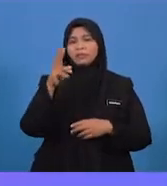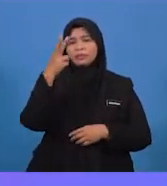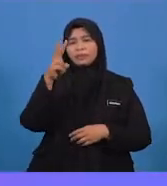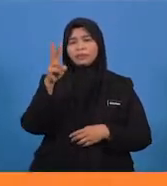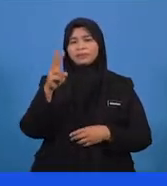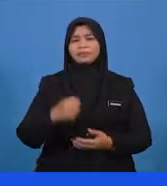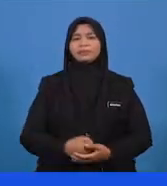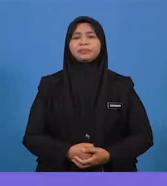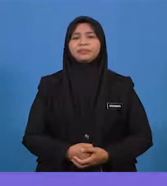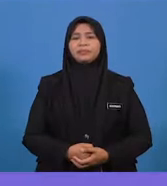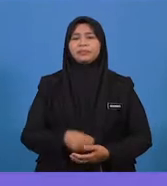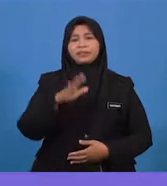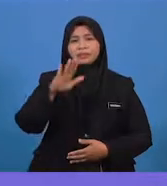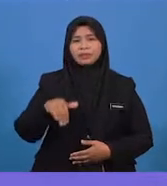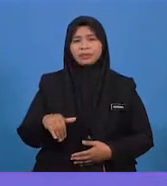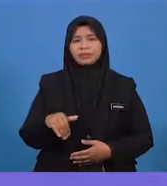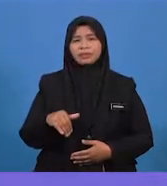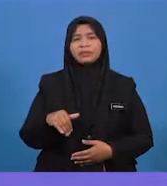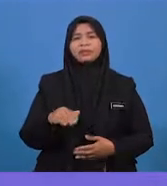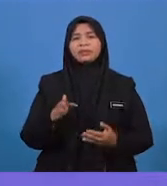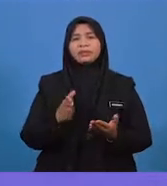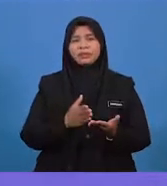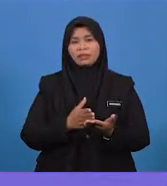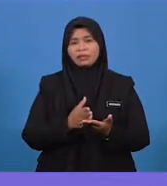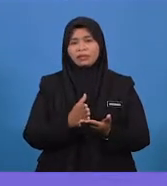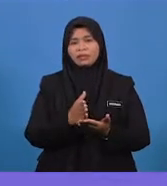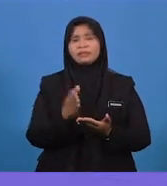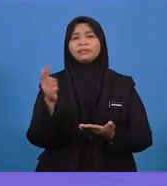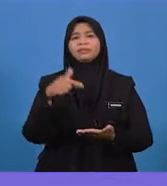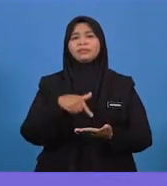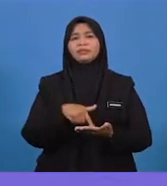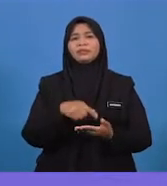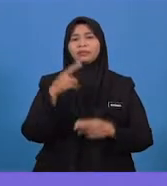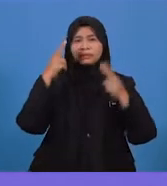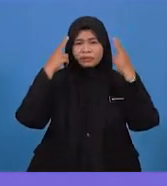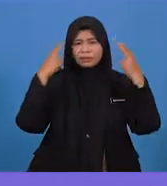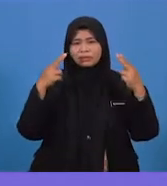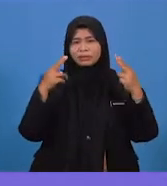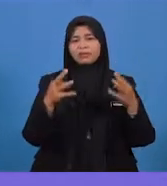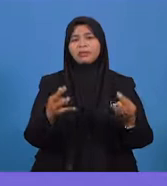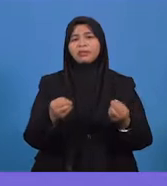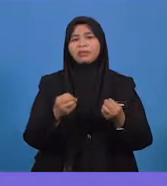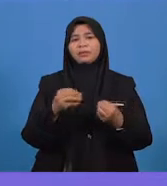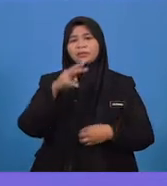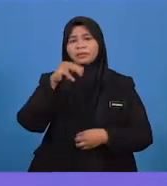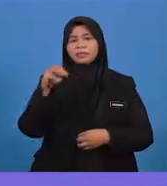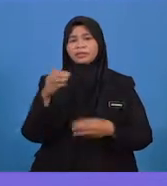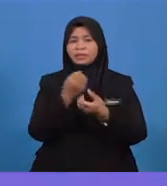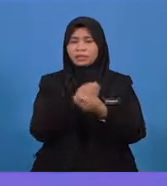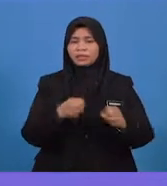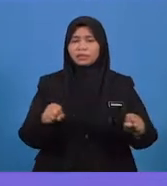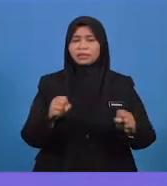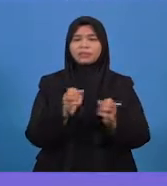ke-12. Sebelum kapal kita berlayar lebih jauh, Ustazah nak murid-murid sediakan dahulu